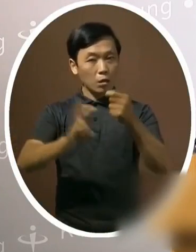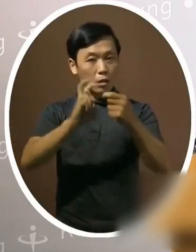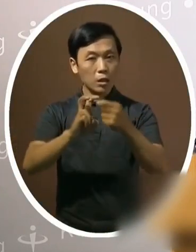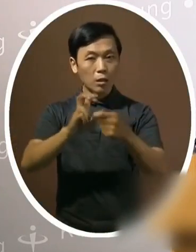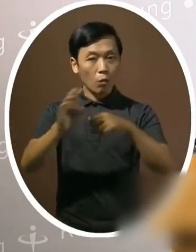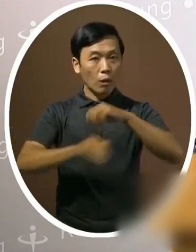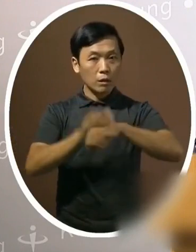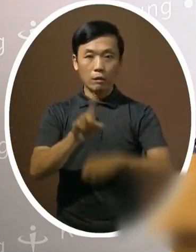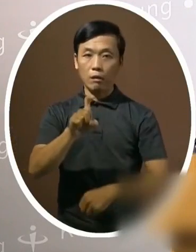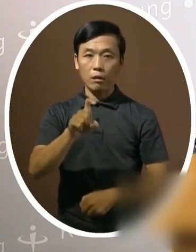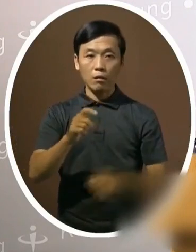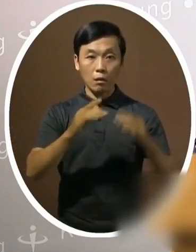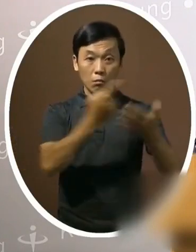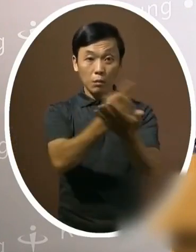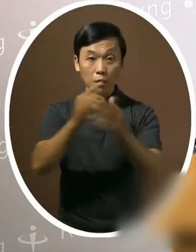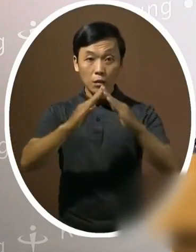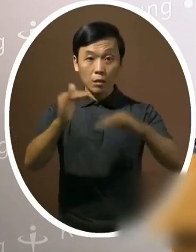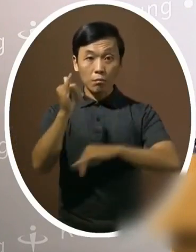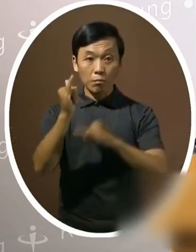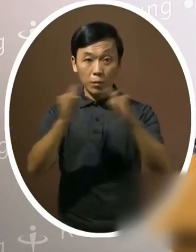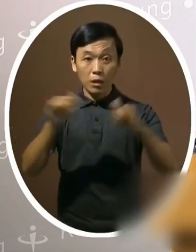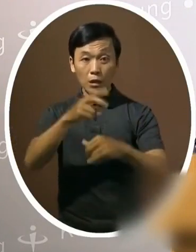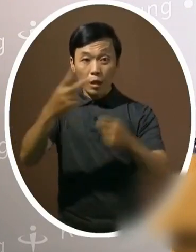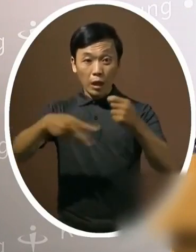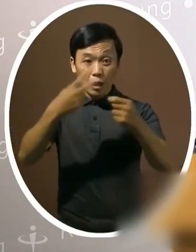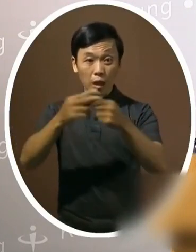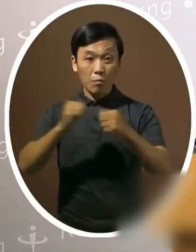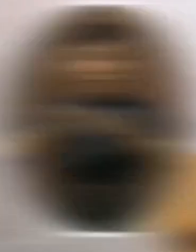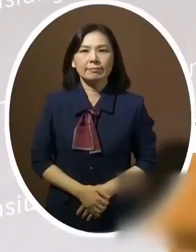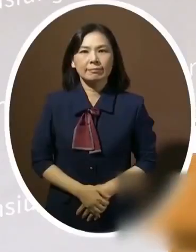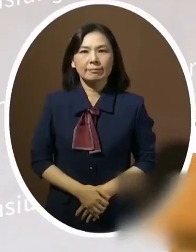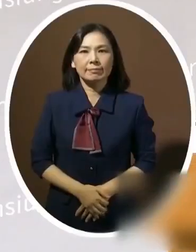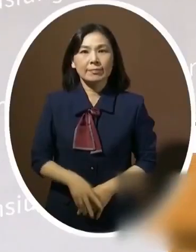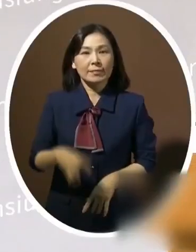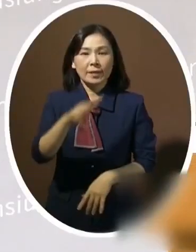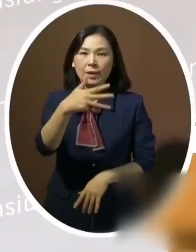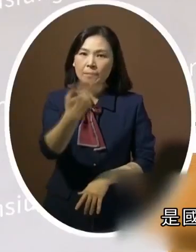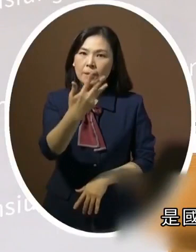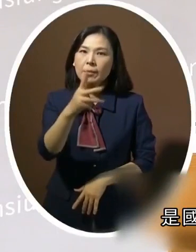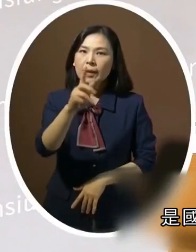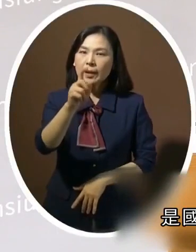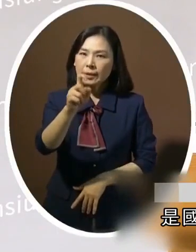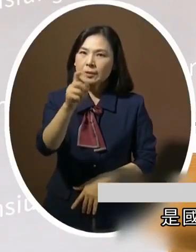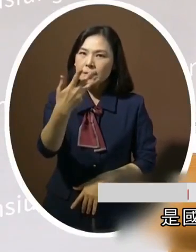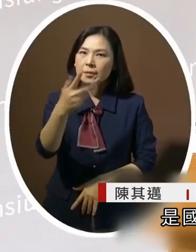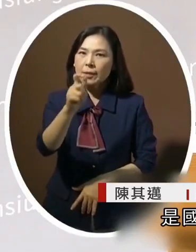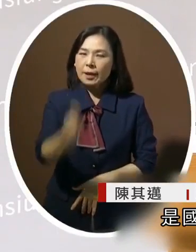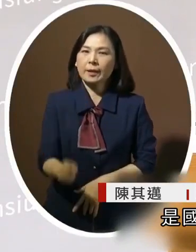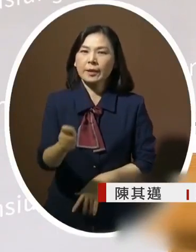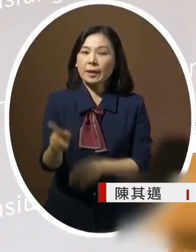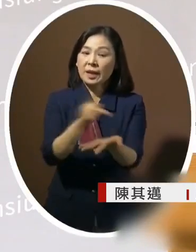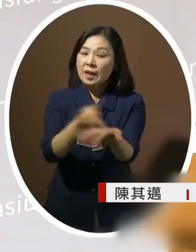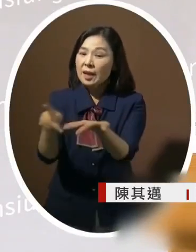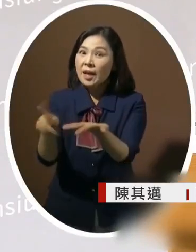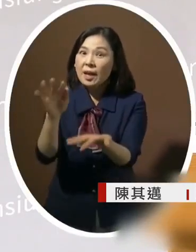我们还要相信2年拼四年，还是2年摊四年呢？ 818亿的欠款是国民党跟吴敦义造成